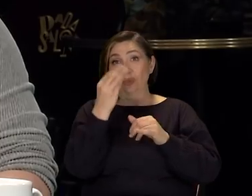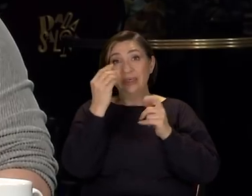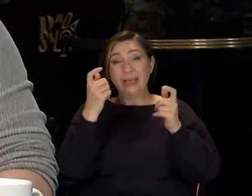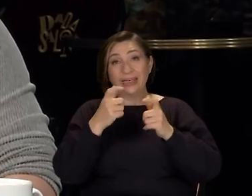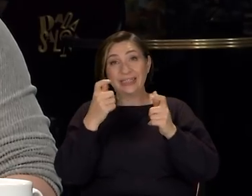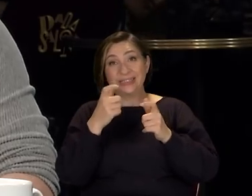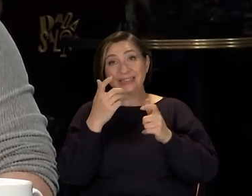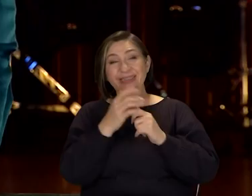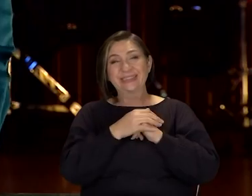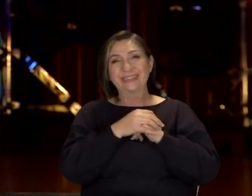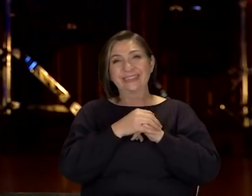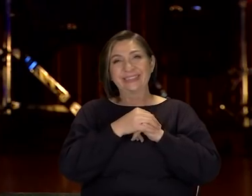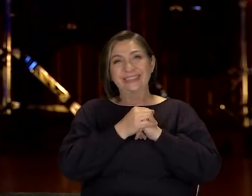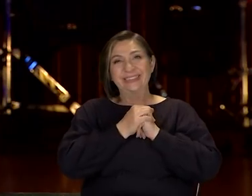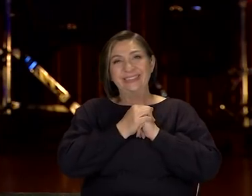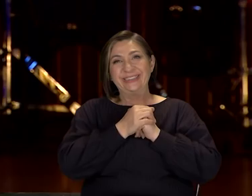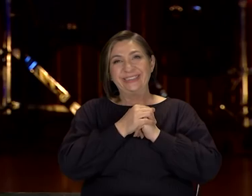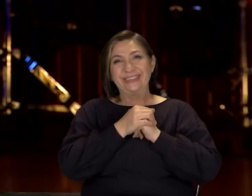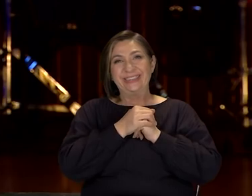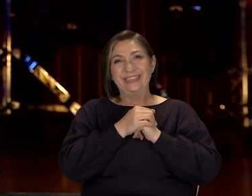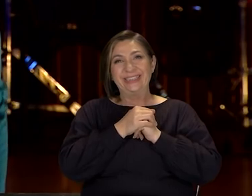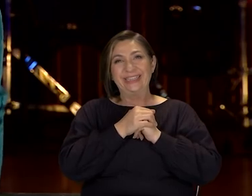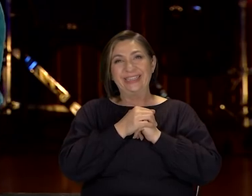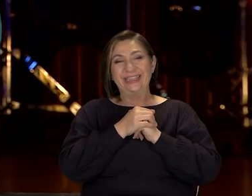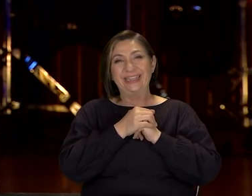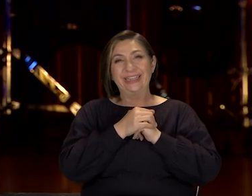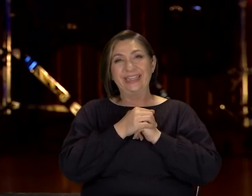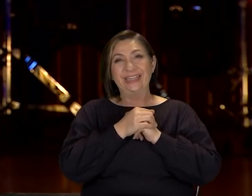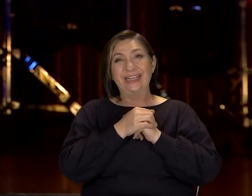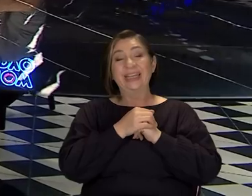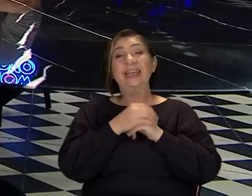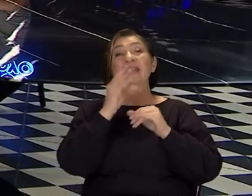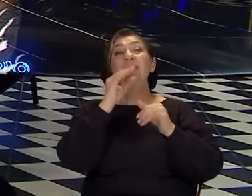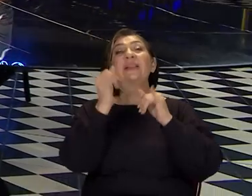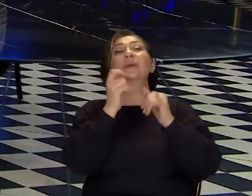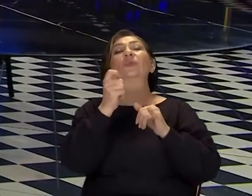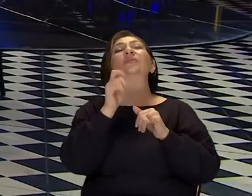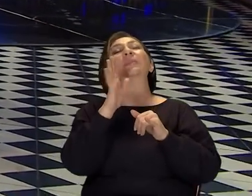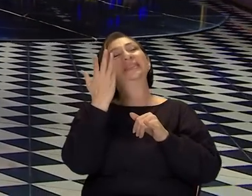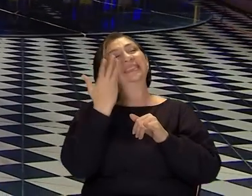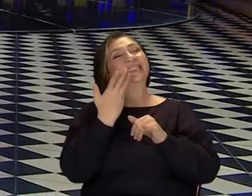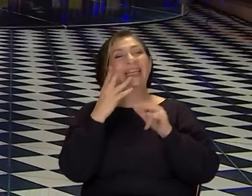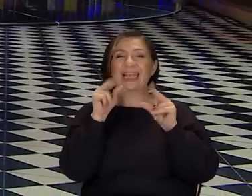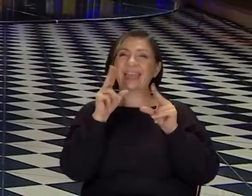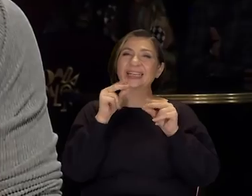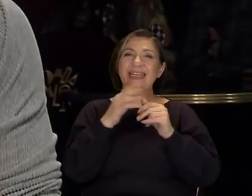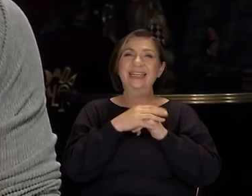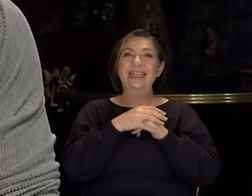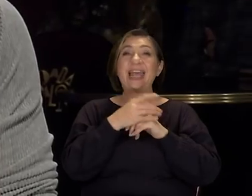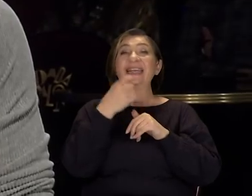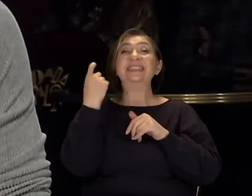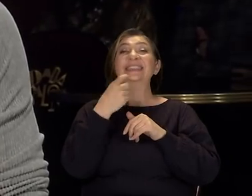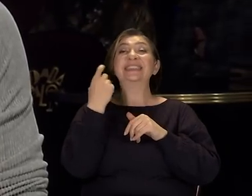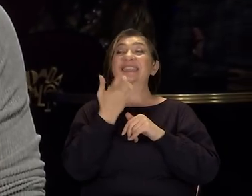lan. Olsun, geç abi. Geçelim biraz hadi. Yani illa dalga geçmek zorunda değil. Sadece sevsek güleriz zaten. Çünkü